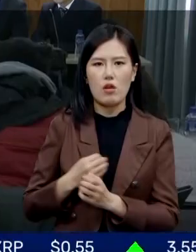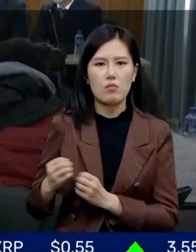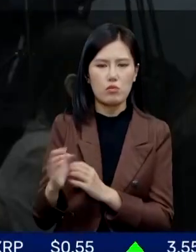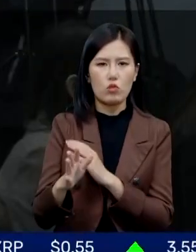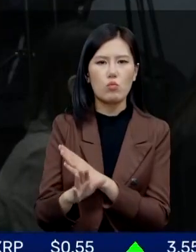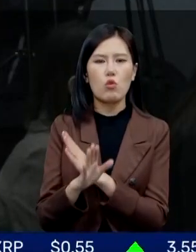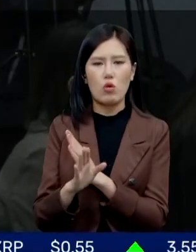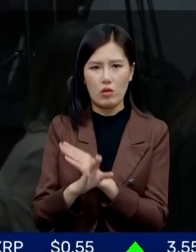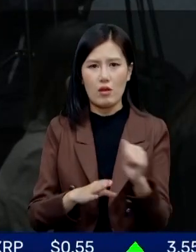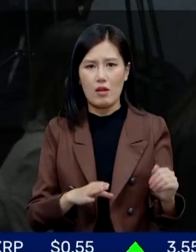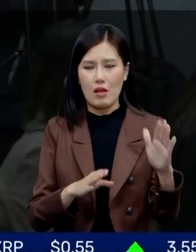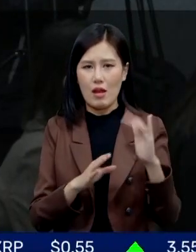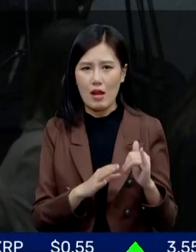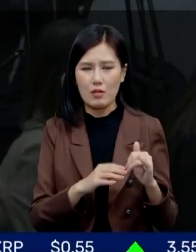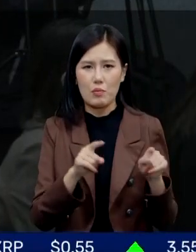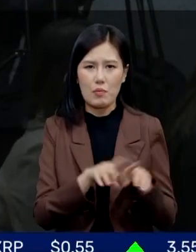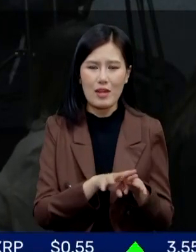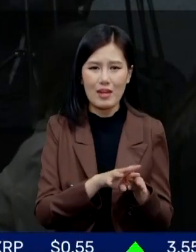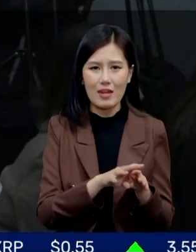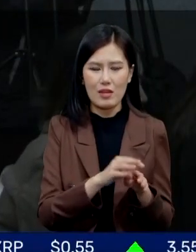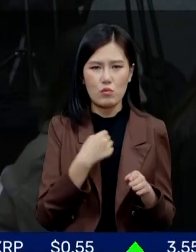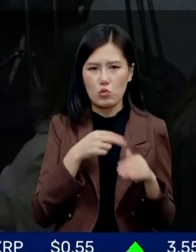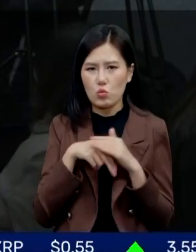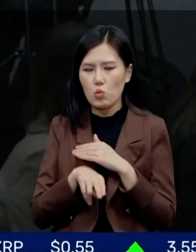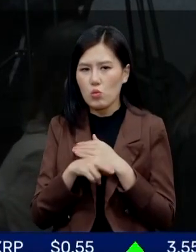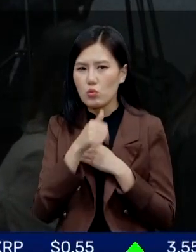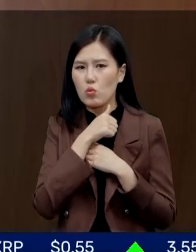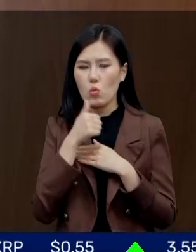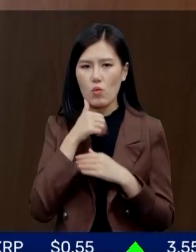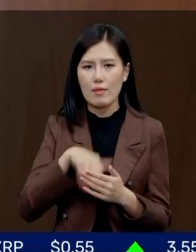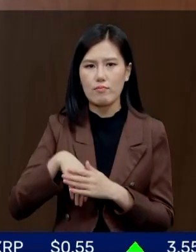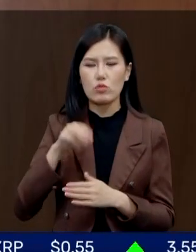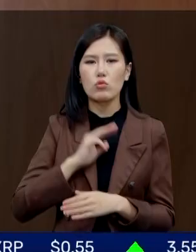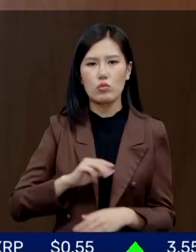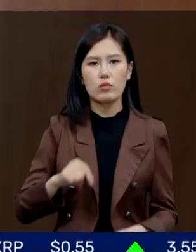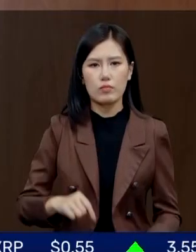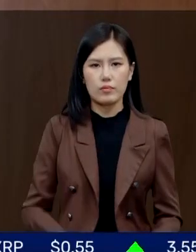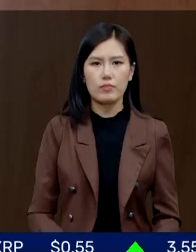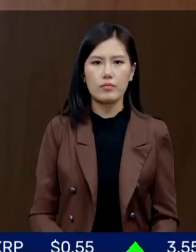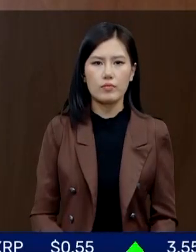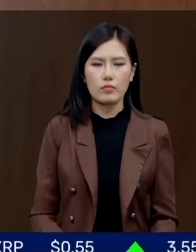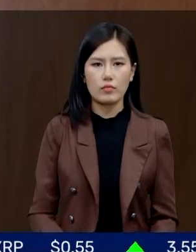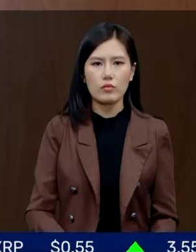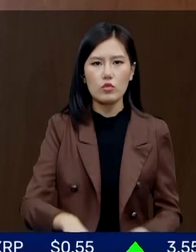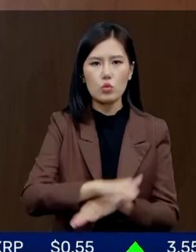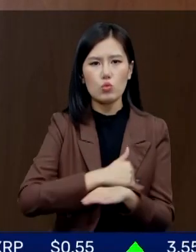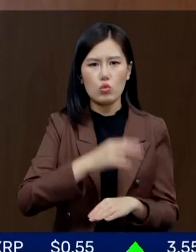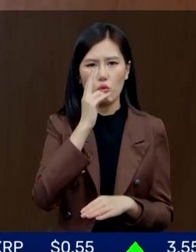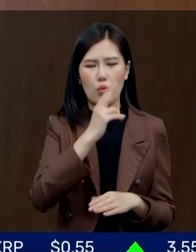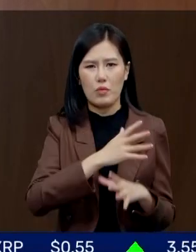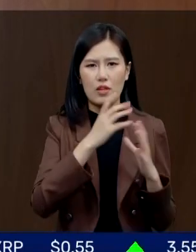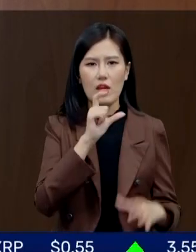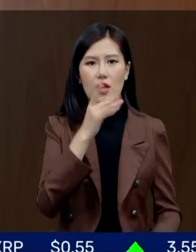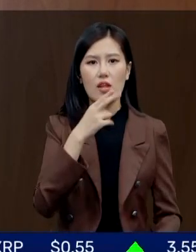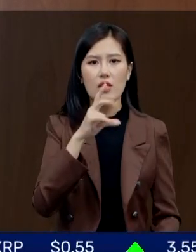сэтгэв тодруулахыг хүсэж байгаа асуултаас бултах боломжийг олгож байна гээ. Төрийн өмчөд хамгийн мөнгөтэй компани болох Эрдэнэс 5-7 хоо